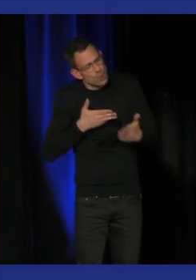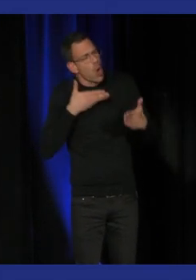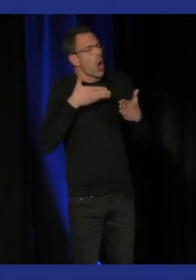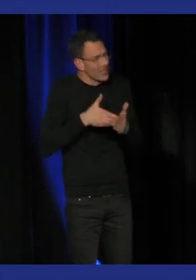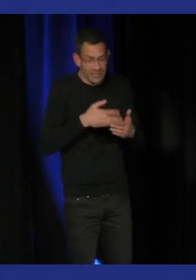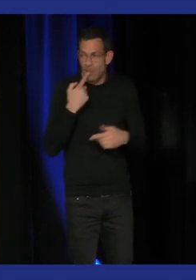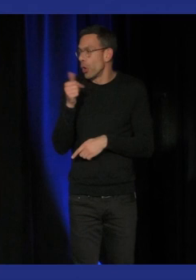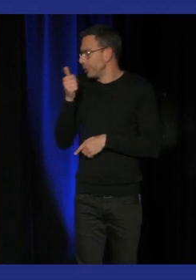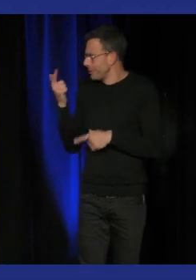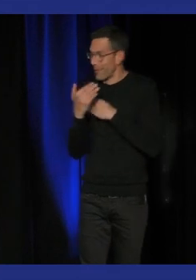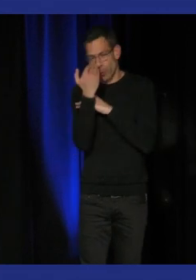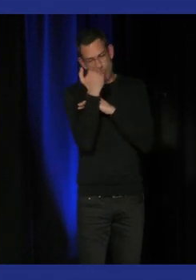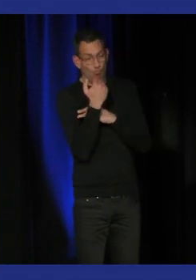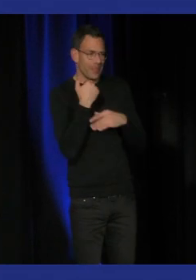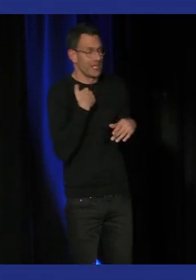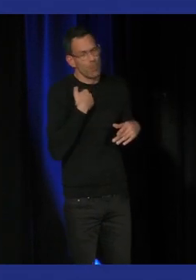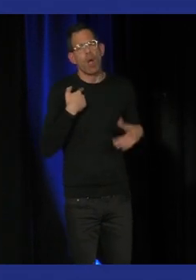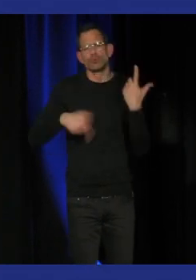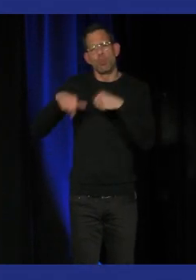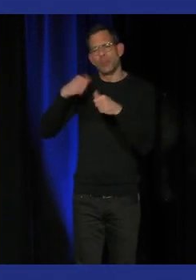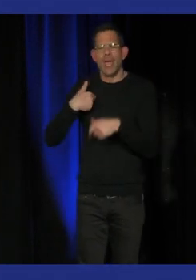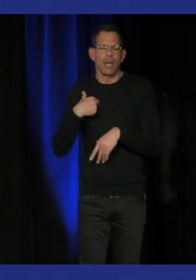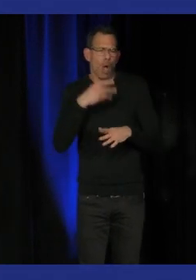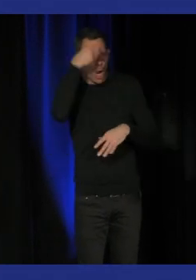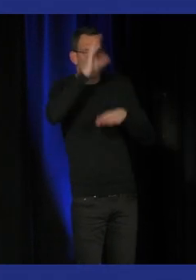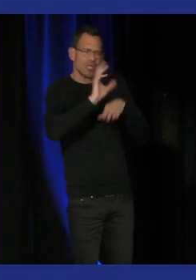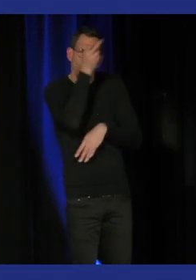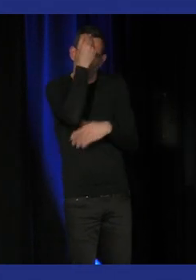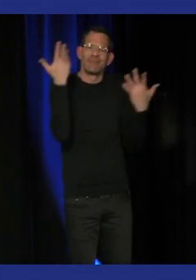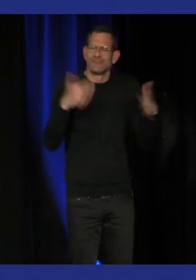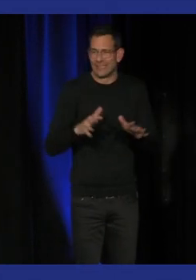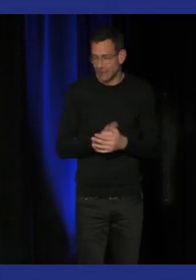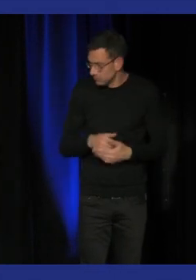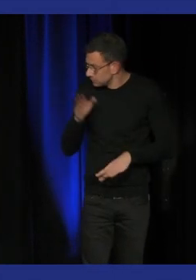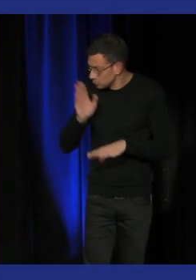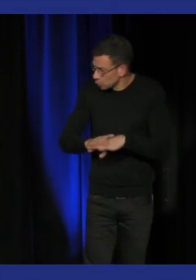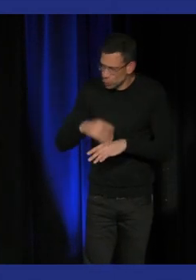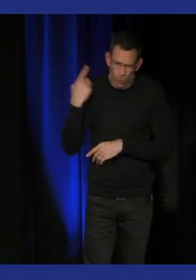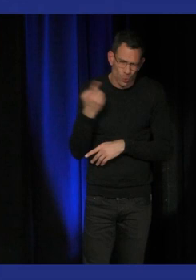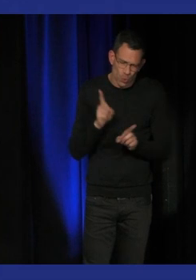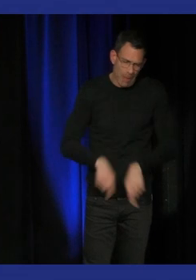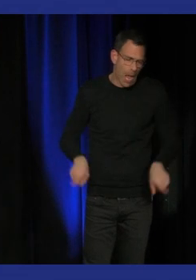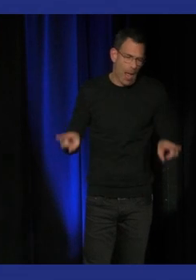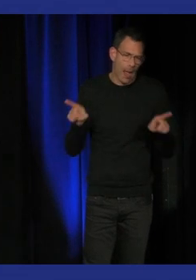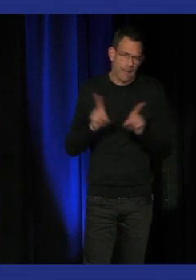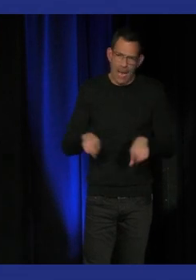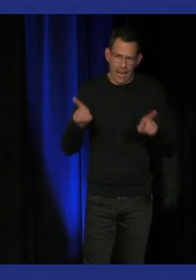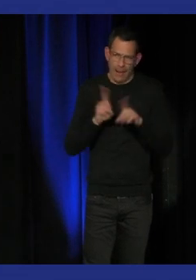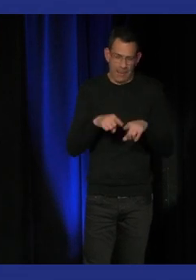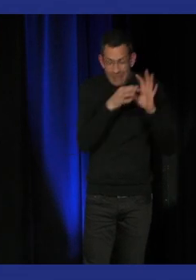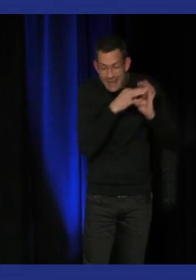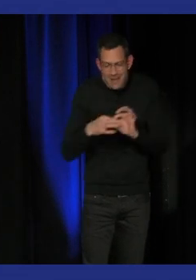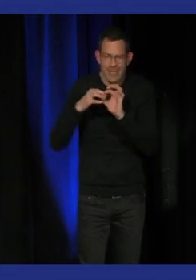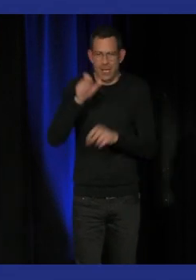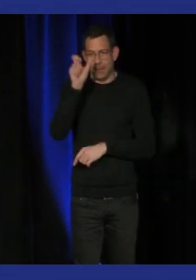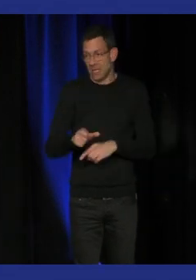se protègent un peu comme ça en disant oui, on est moderne, on a compris, etc., etc., rapportent toujours les problématiques à la personne. D'ailleurs, moi, on me